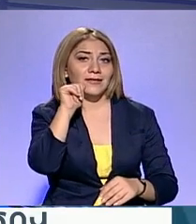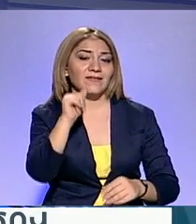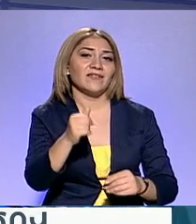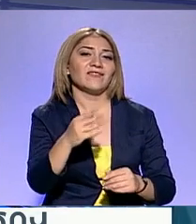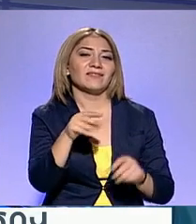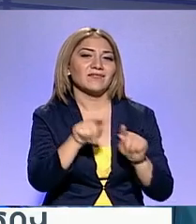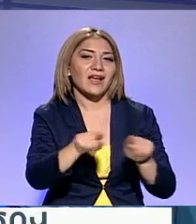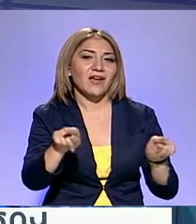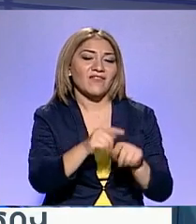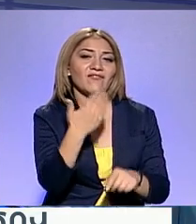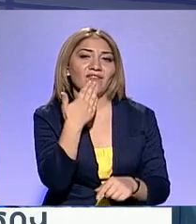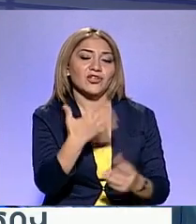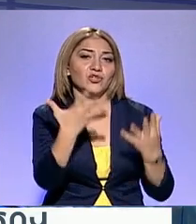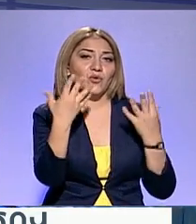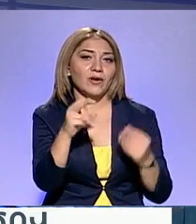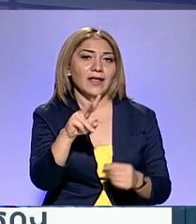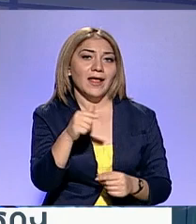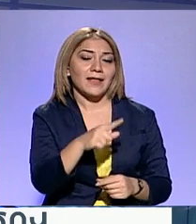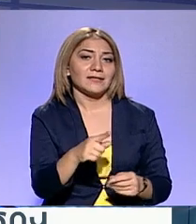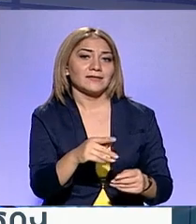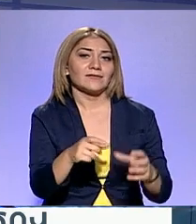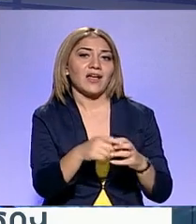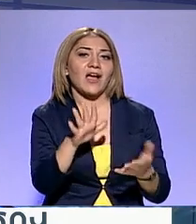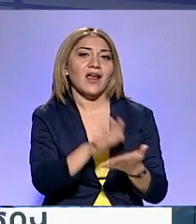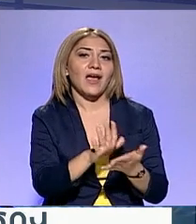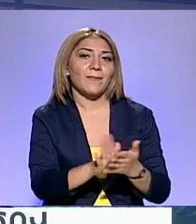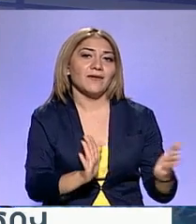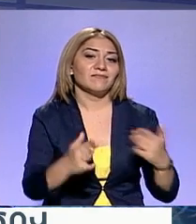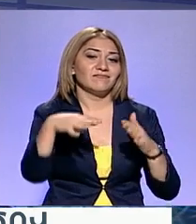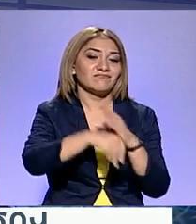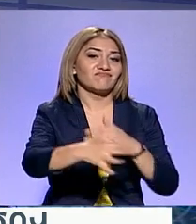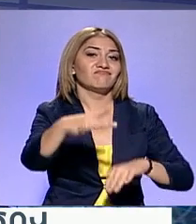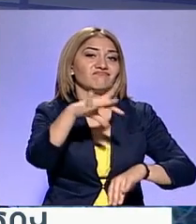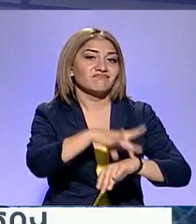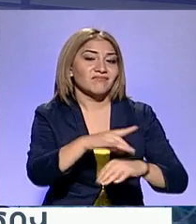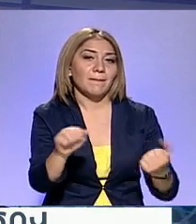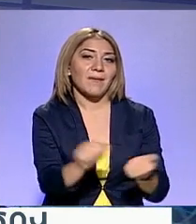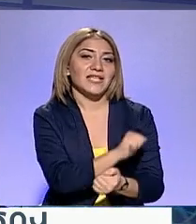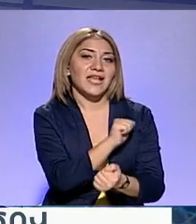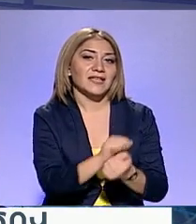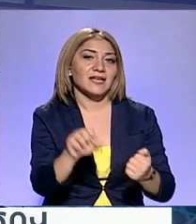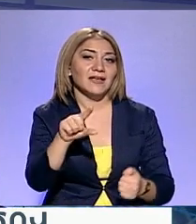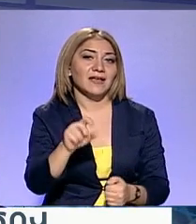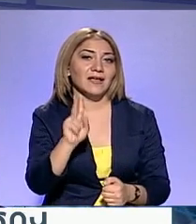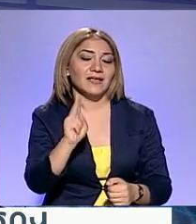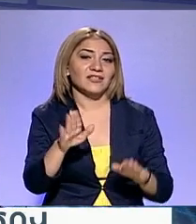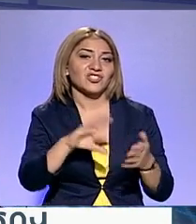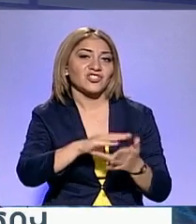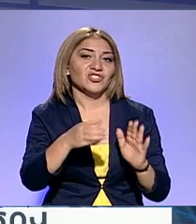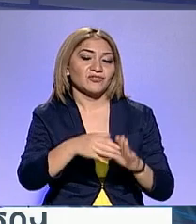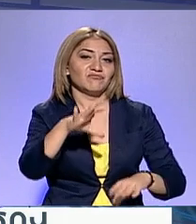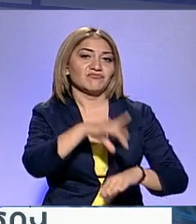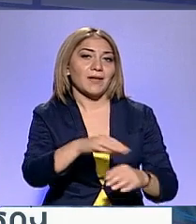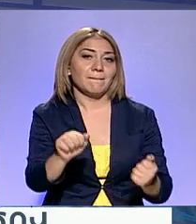օրը ելքդաշինքի անդամները հանրապետական շտաբի աղբամաններից հայտնաբերել էին աղմկահարույց փաստաթղթեր, կցել էին հանցագործության